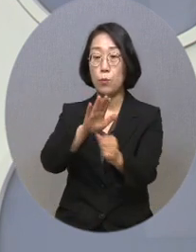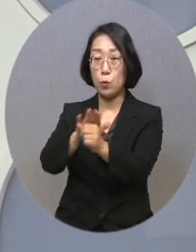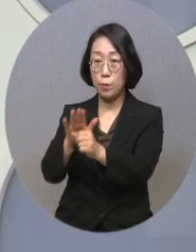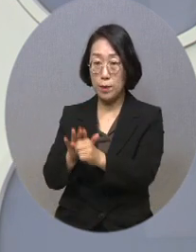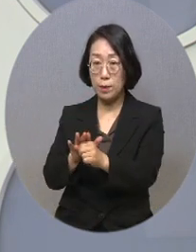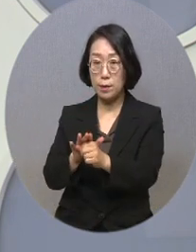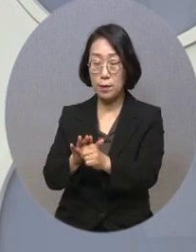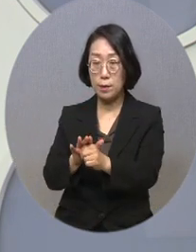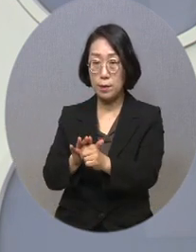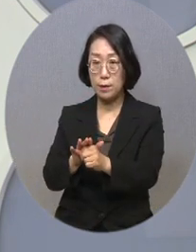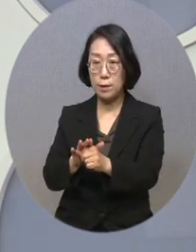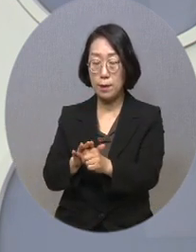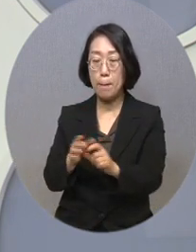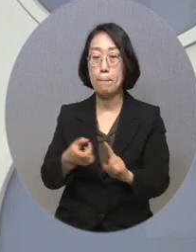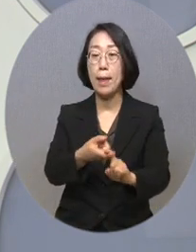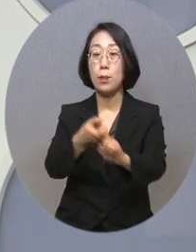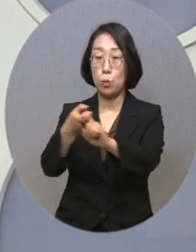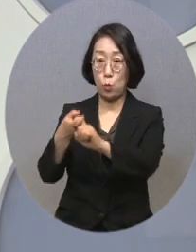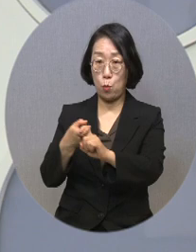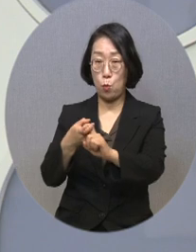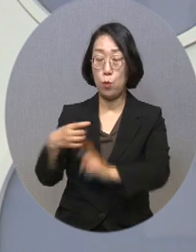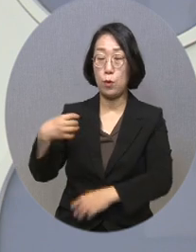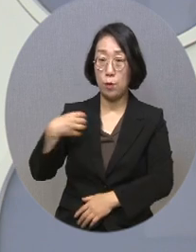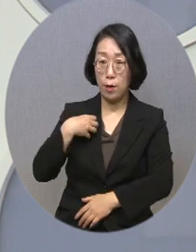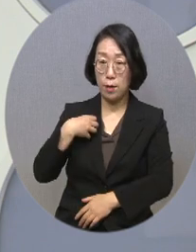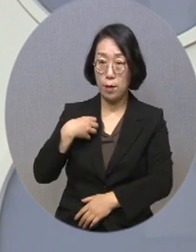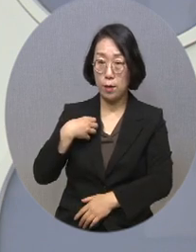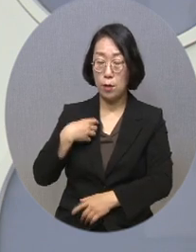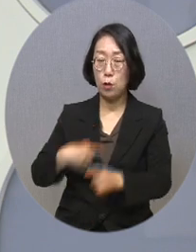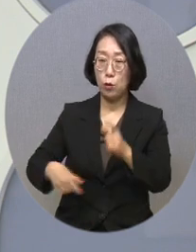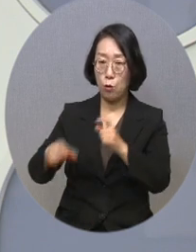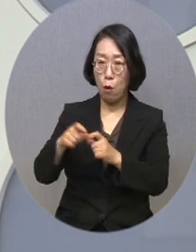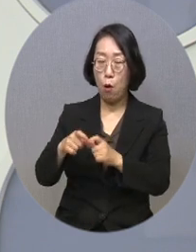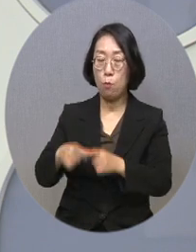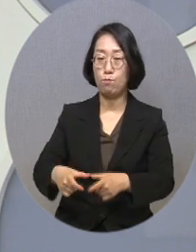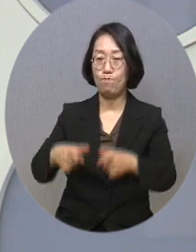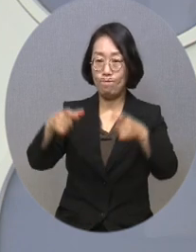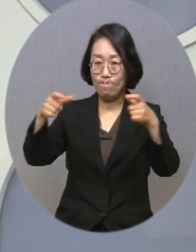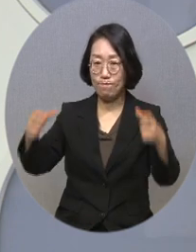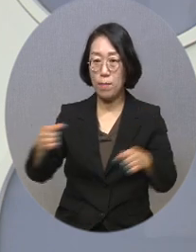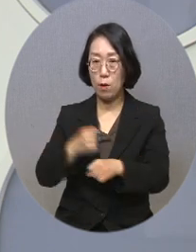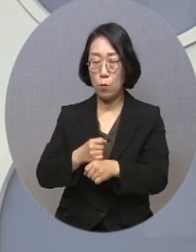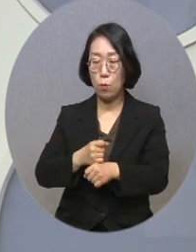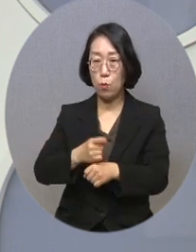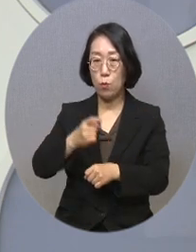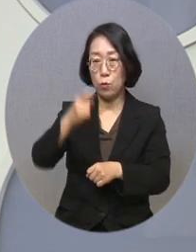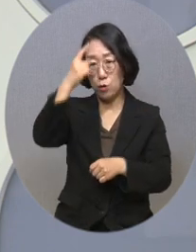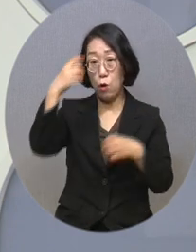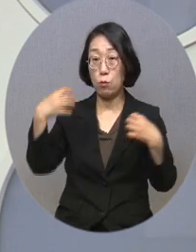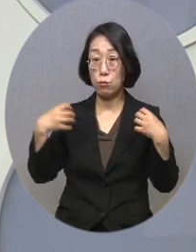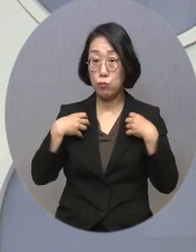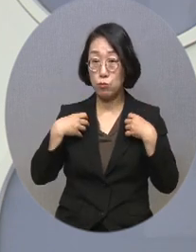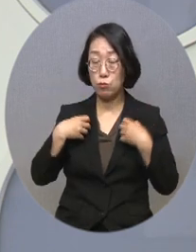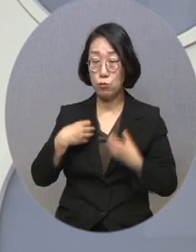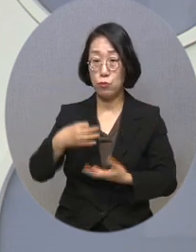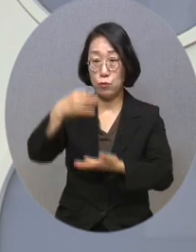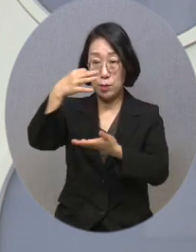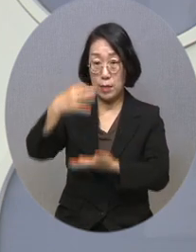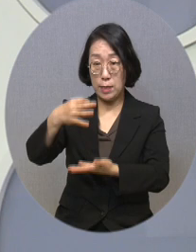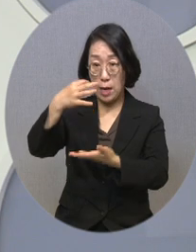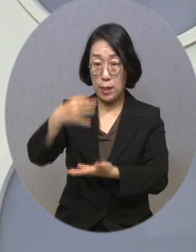그런 멘토로서의 그런 역할들을 하게 될 것이고 또 국가 재정이라고 하는 이런 부분들에